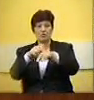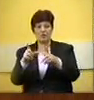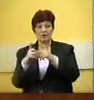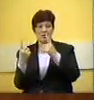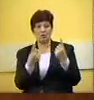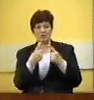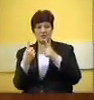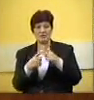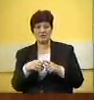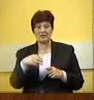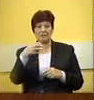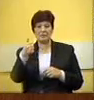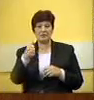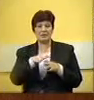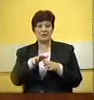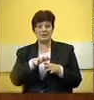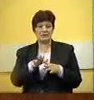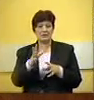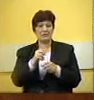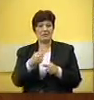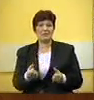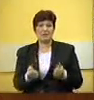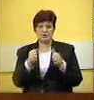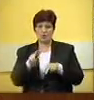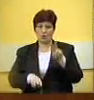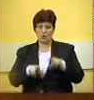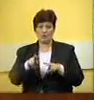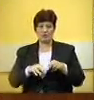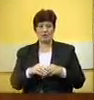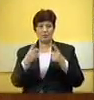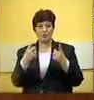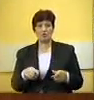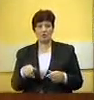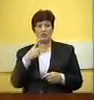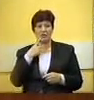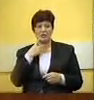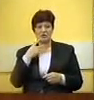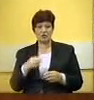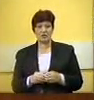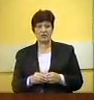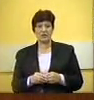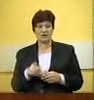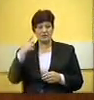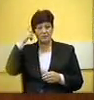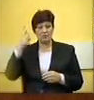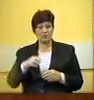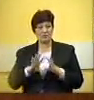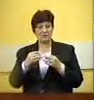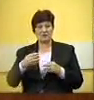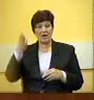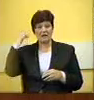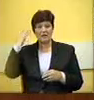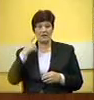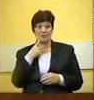dovedeni u situaciju da je jedva održiv sistem vodoprivrede u Vojvodini. Postojalo je pokušaje, i da se podsjetimo svi, postojalo je i